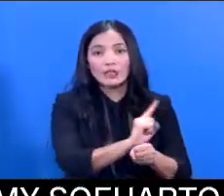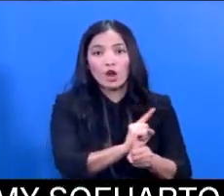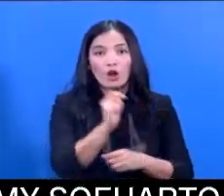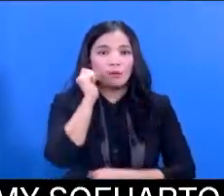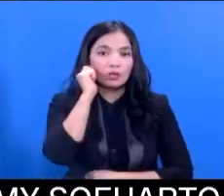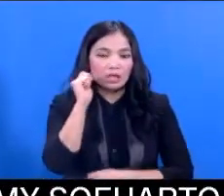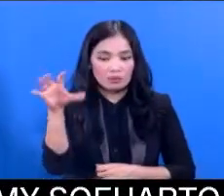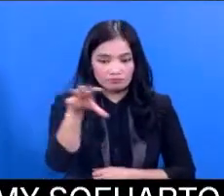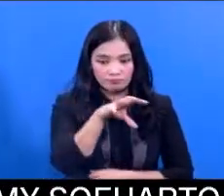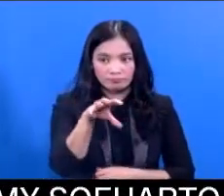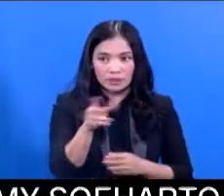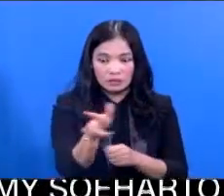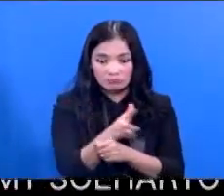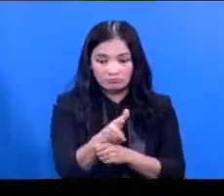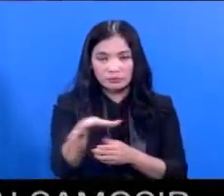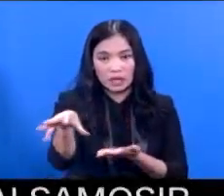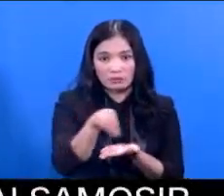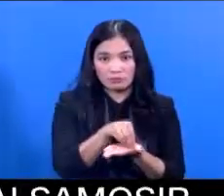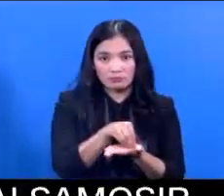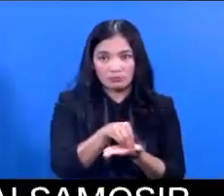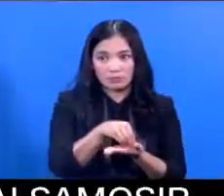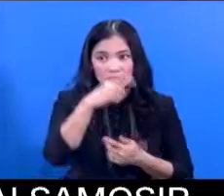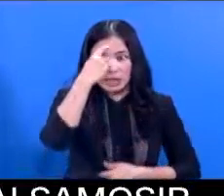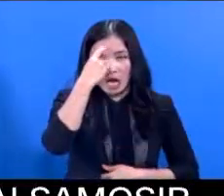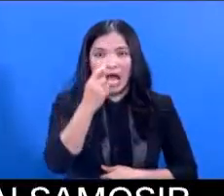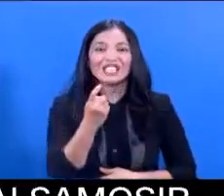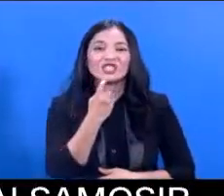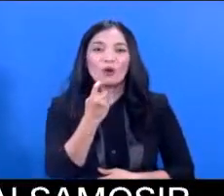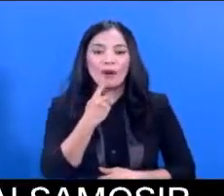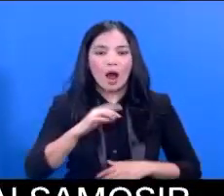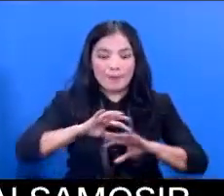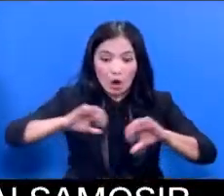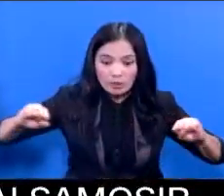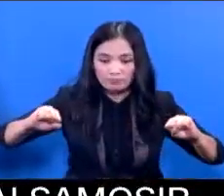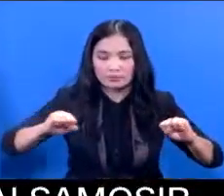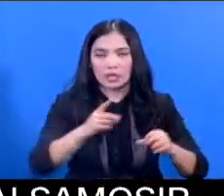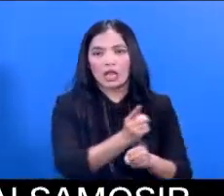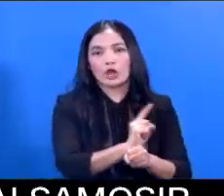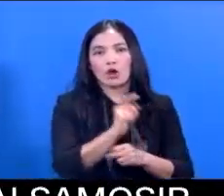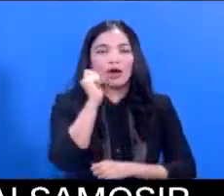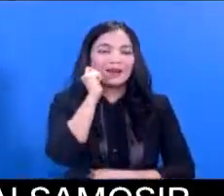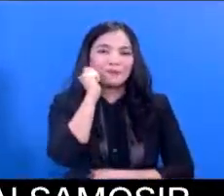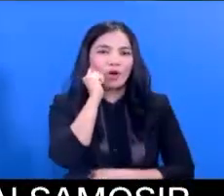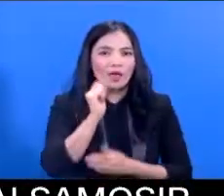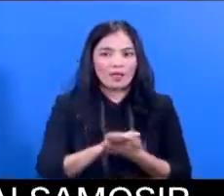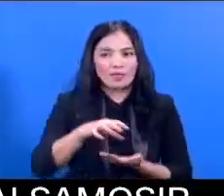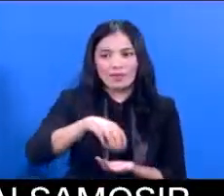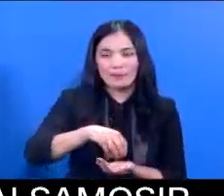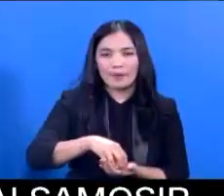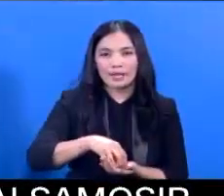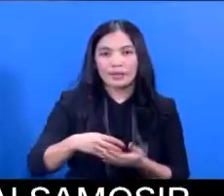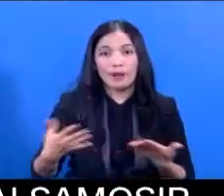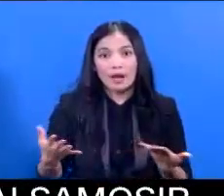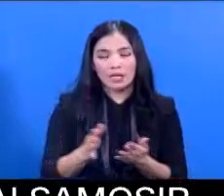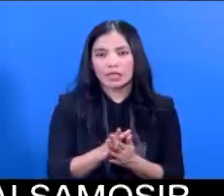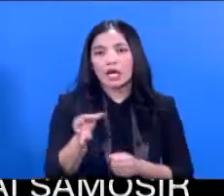Kamera amatir warga merekam penangkapan terduga pelaku aksi percobaan pemerkosaan di sebuah toko telepon seluler di kawasan Ledok, Kelurahan Kedung